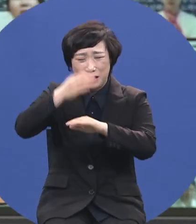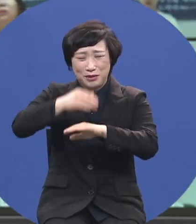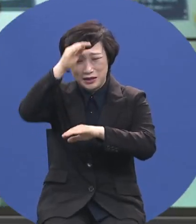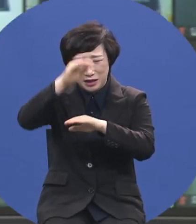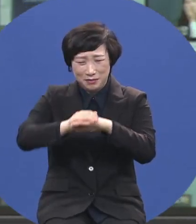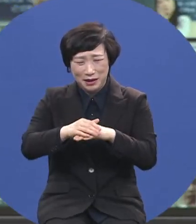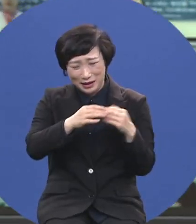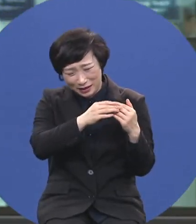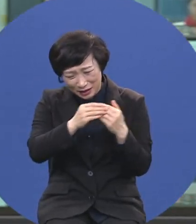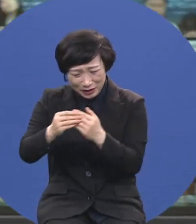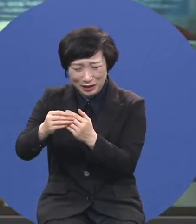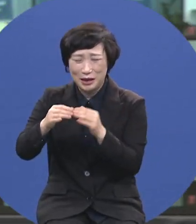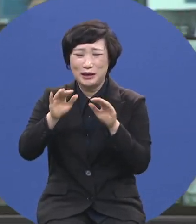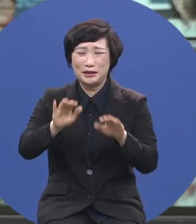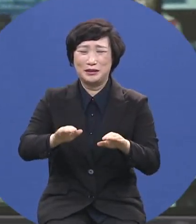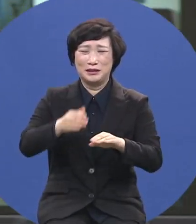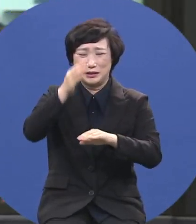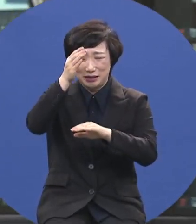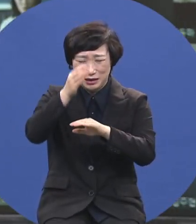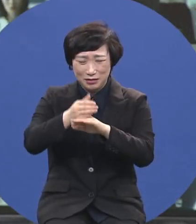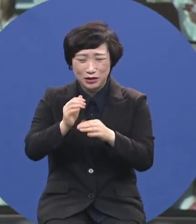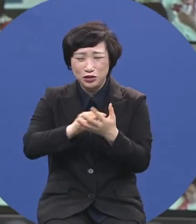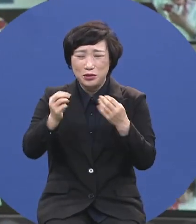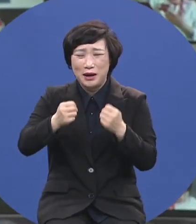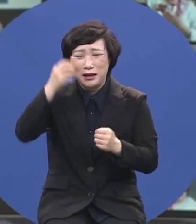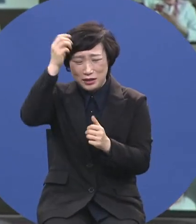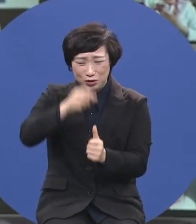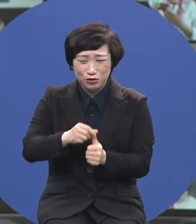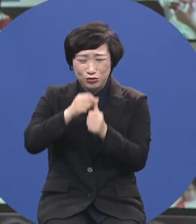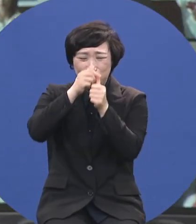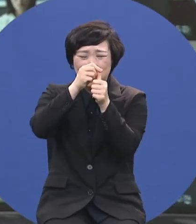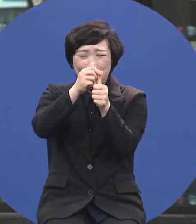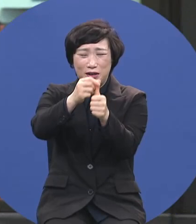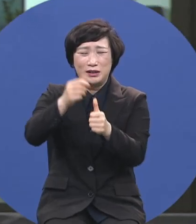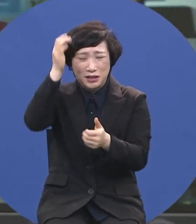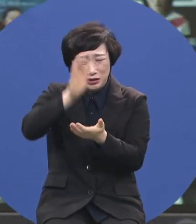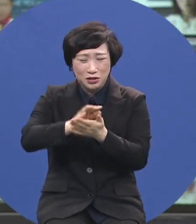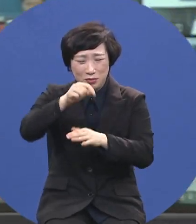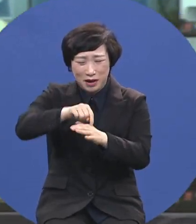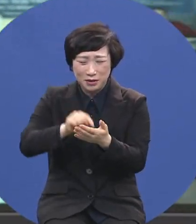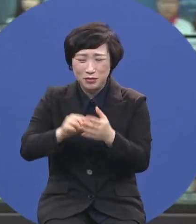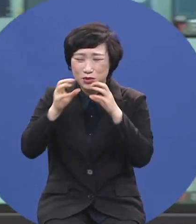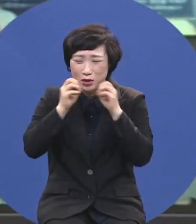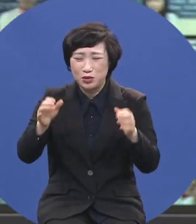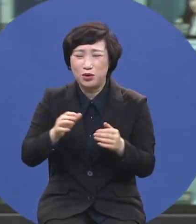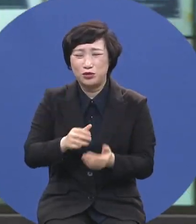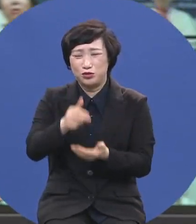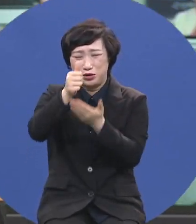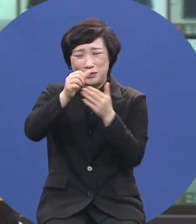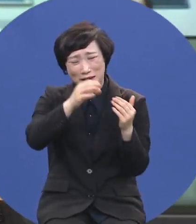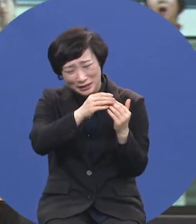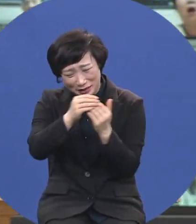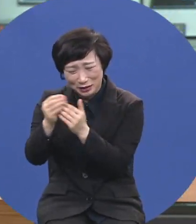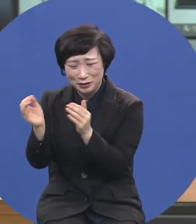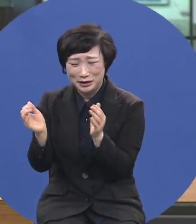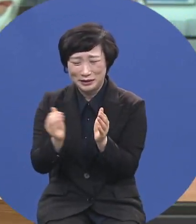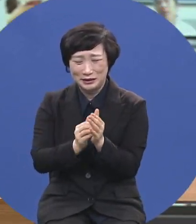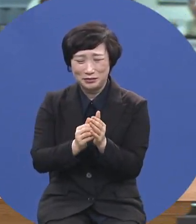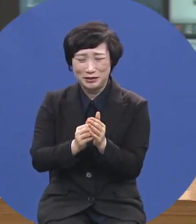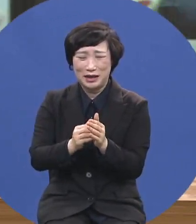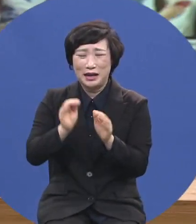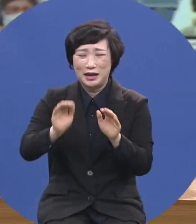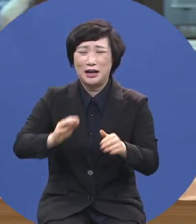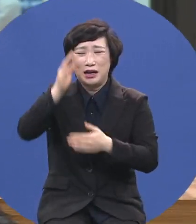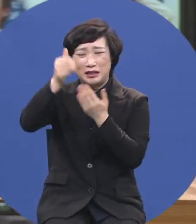예배로 경영하셨습니다. 수많은 영혼 살리는 구령의 열정인 전도로 경영하셨습니다.